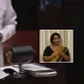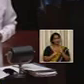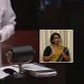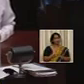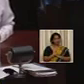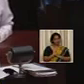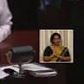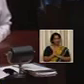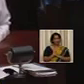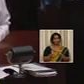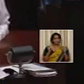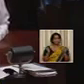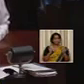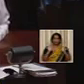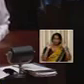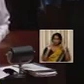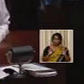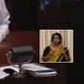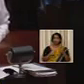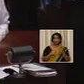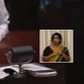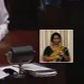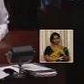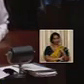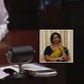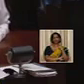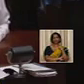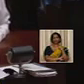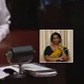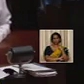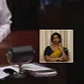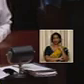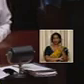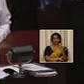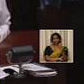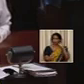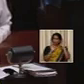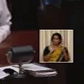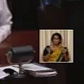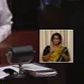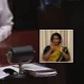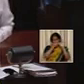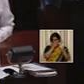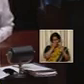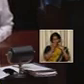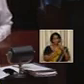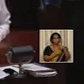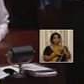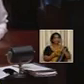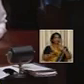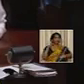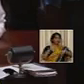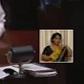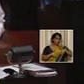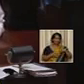අග්‍රාමාත්‍යතුමනි. කිසිම බියක් නැතුව හොඳට කශේරුකාව ශක්තිමත් කරගෙන නිවට වෙන්නේ නැතුව බීගුළු වෙන්නේ නැතුව පළාත් පාලන මැතිවරණේ